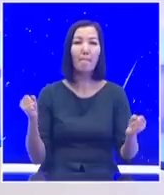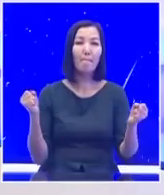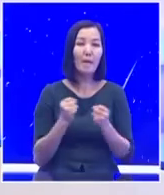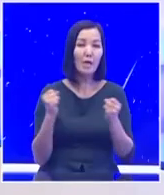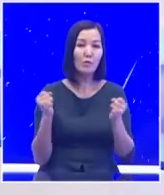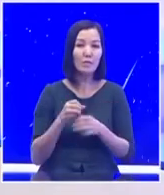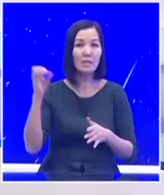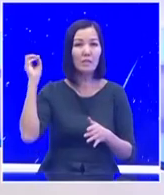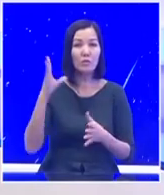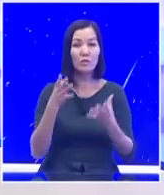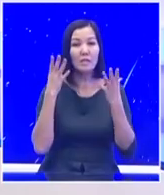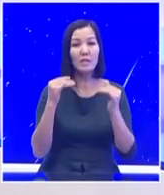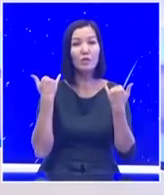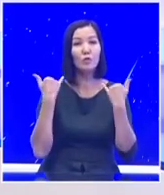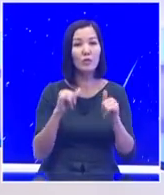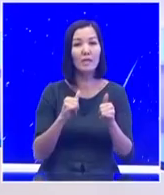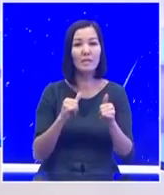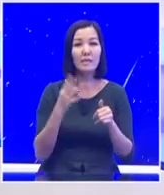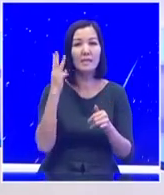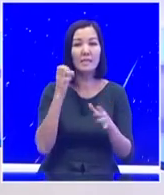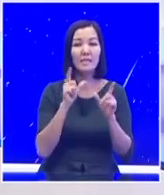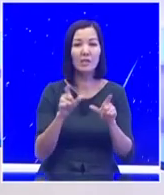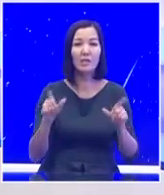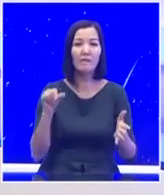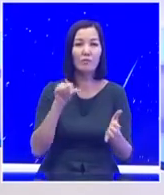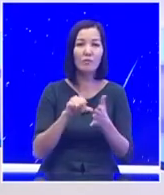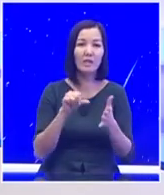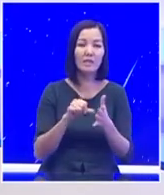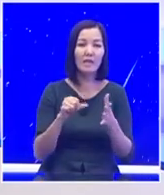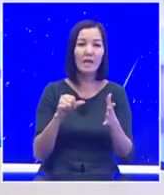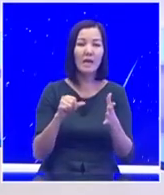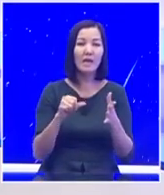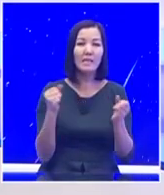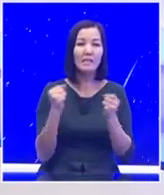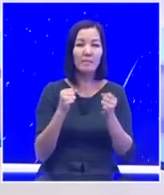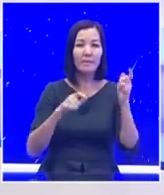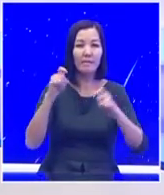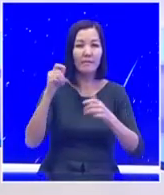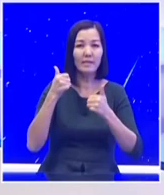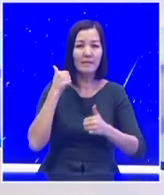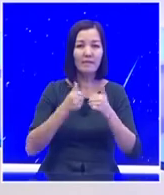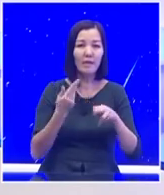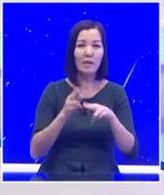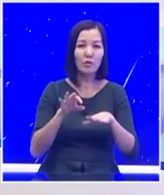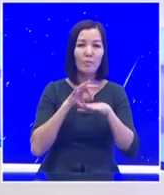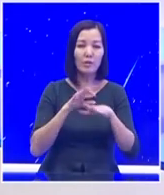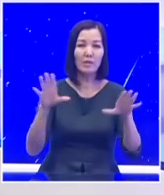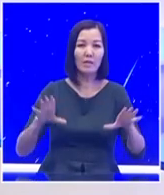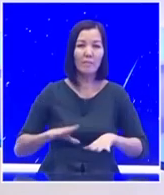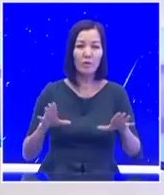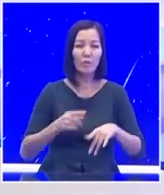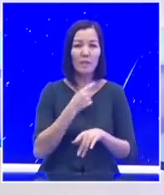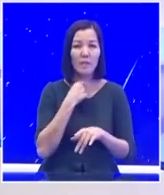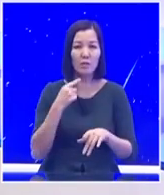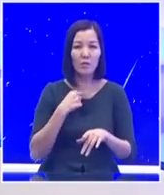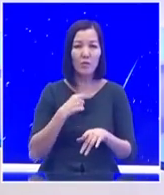Морозы, солнце, день чудесный. Почти 300 человек приняли участие в зимнем фестивале, который прошел на ипподроме Талдыкургана.